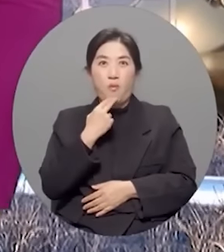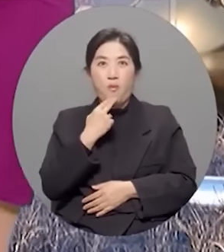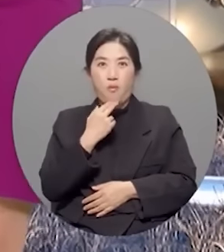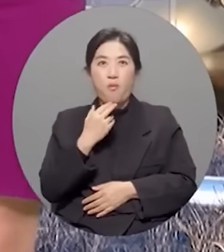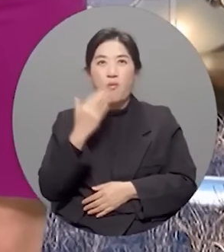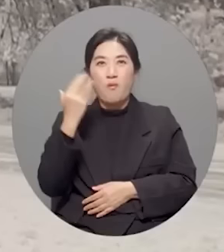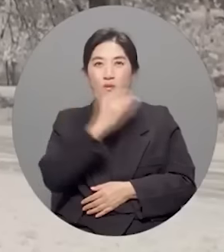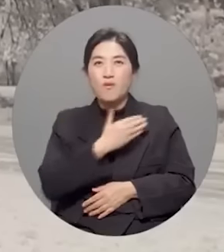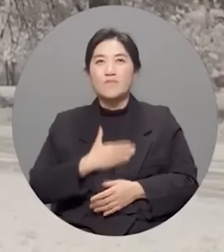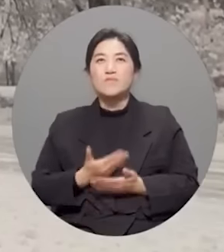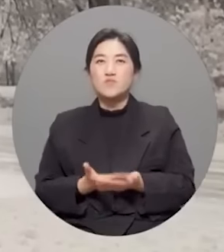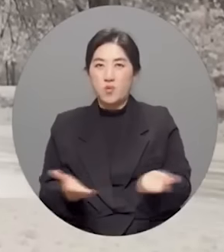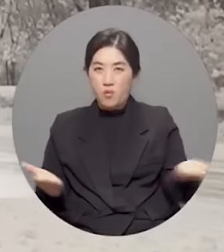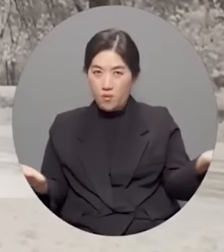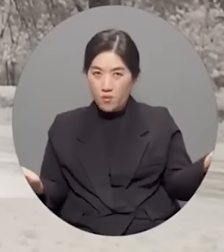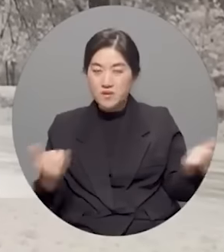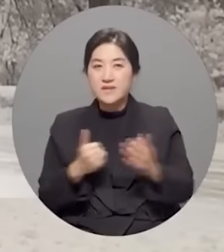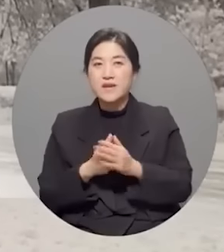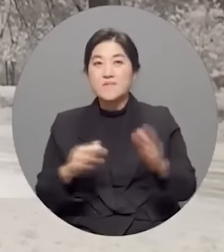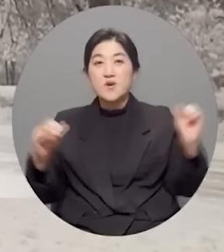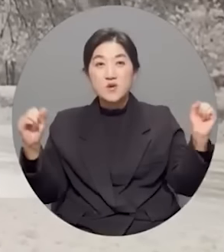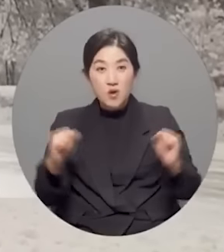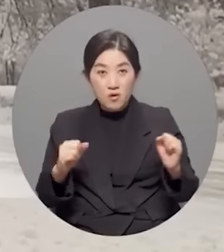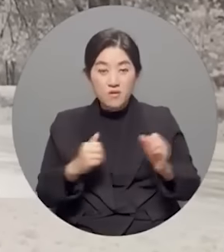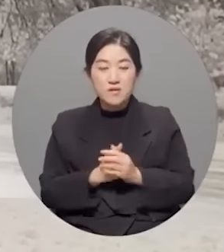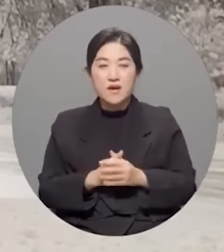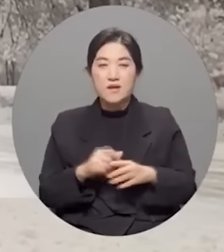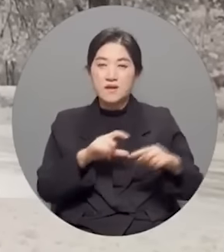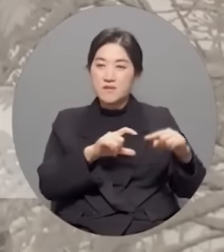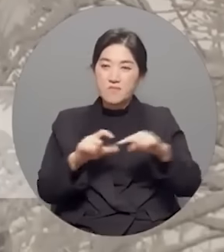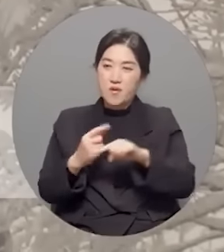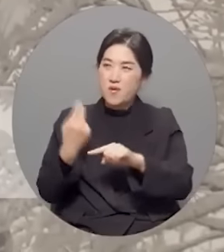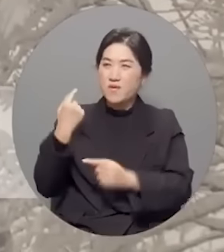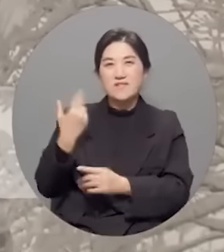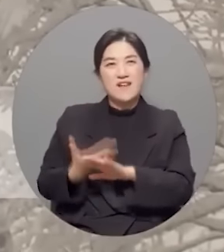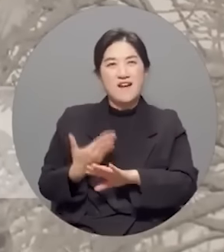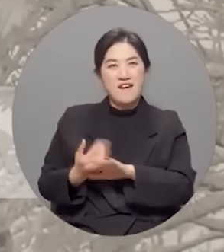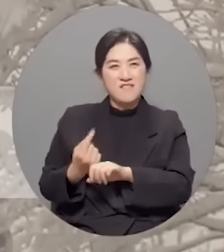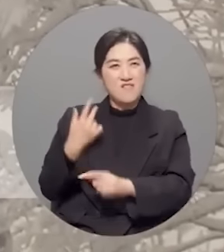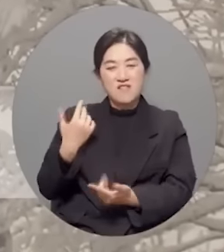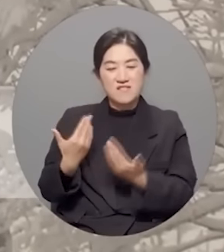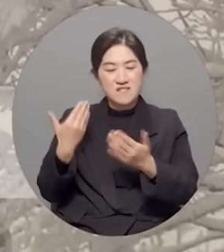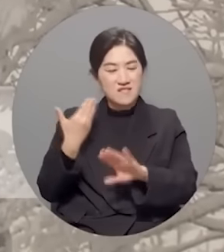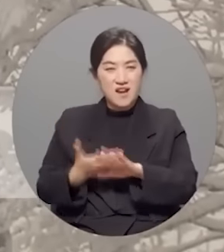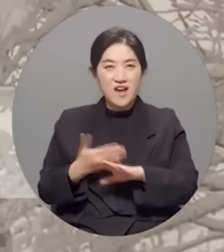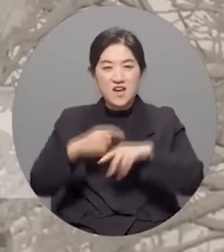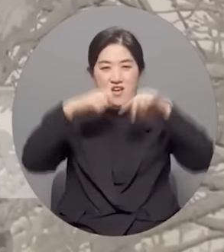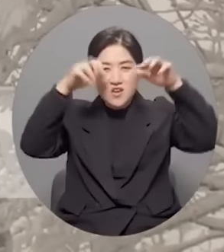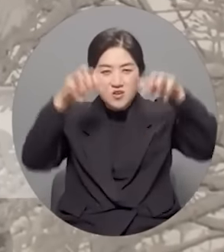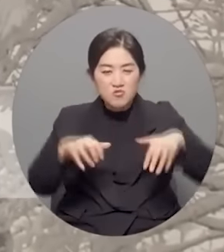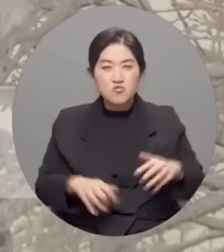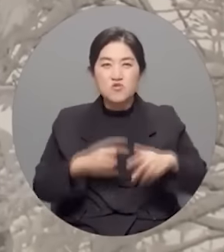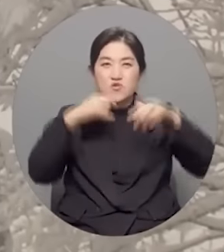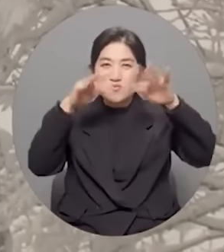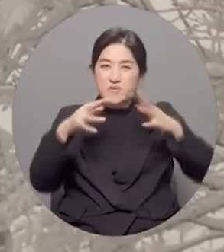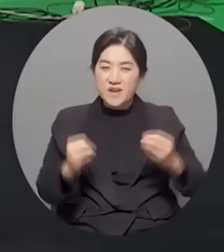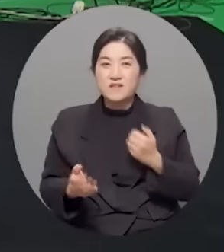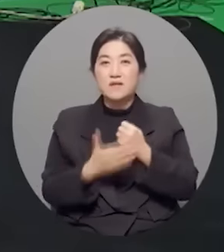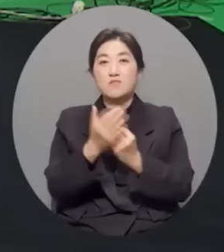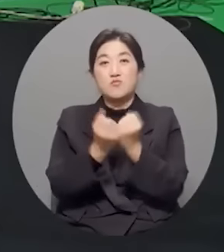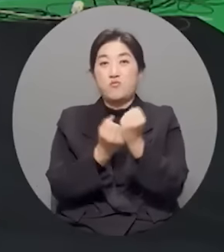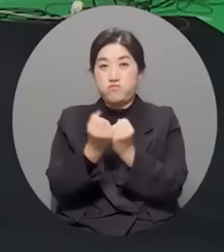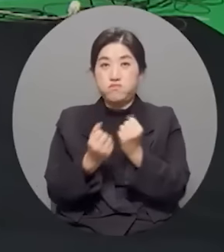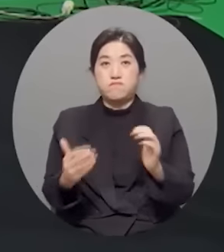사실을 전하고이는 이번 겨울에 병과 다르게 눈비가 너무 잦았기 때문이라는 설명도